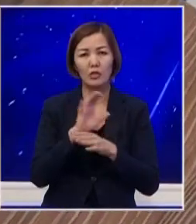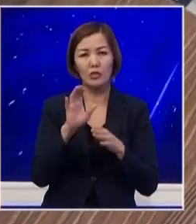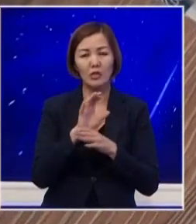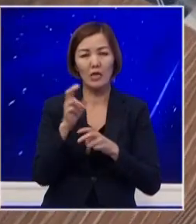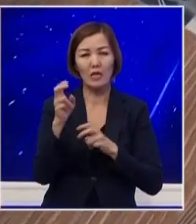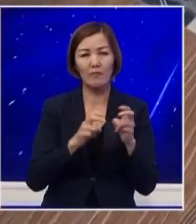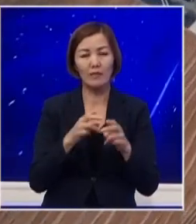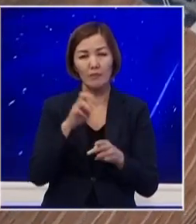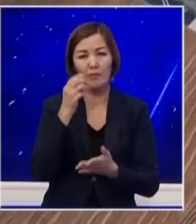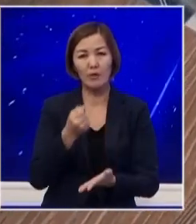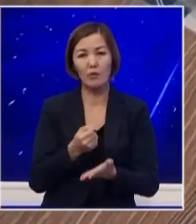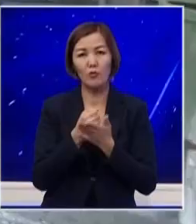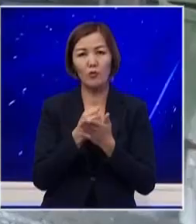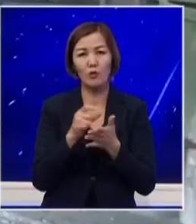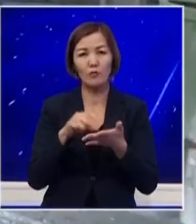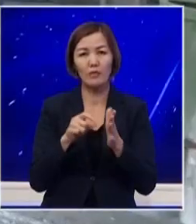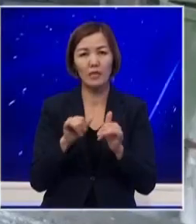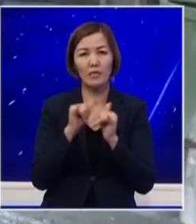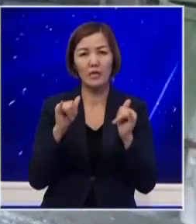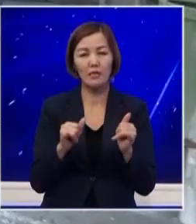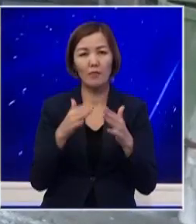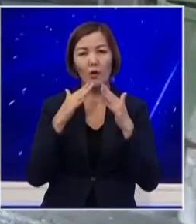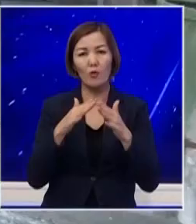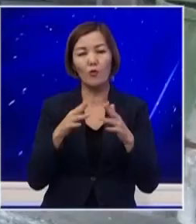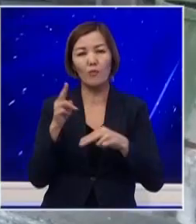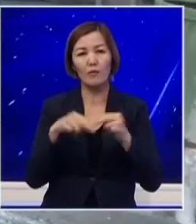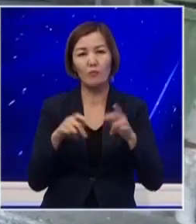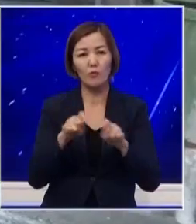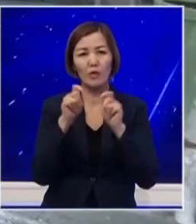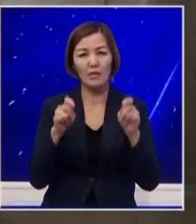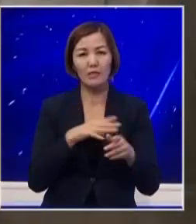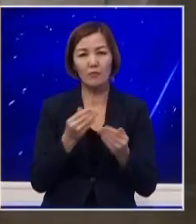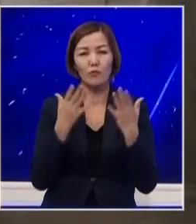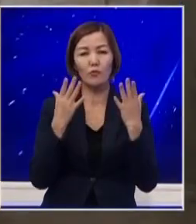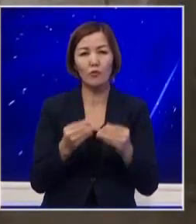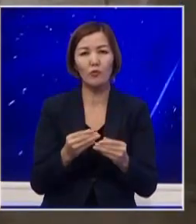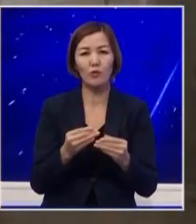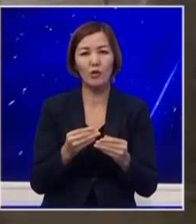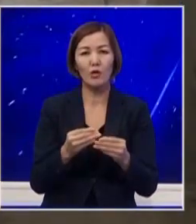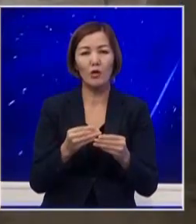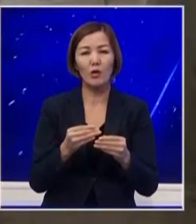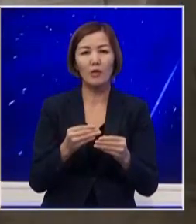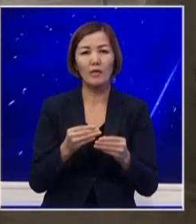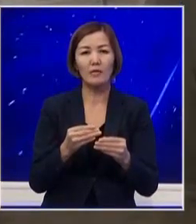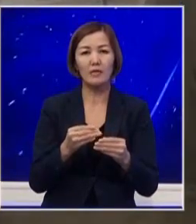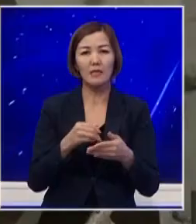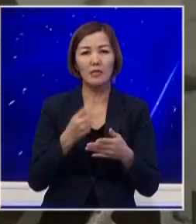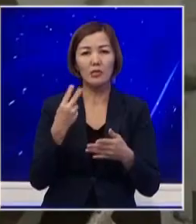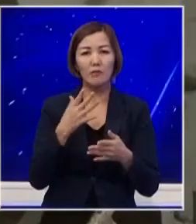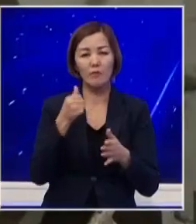мемлекет қолдауы нәтижесінде цех санын арттырып, қоймалар бой көтерді. Бүгінде нысанның нарықта өз орнын